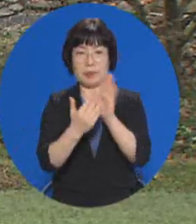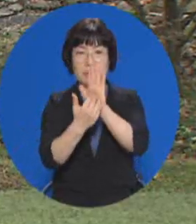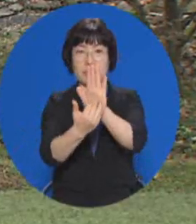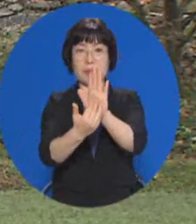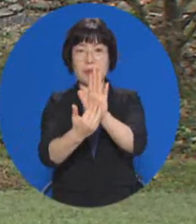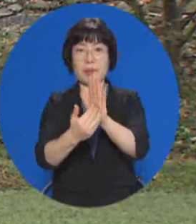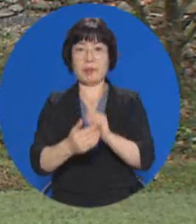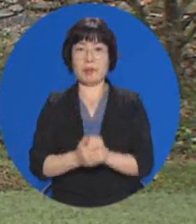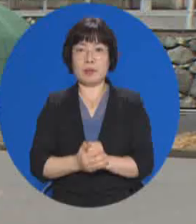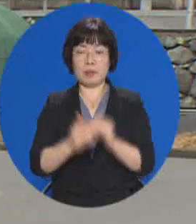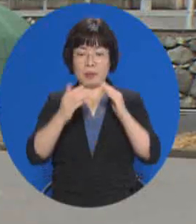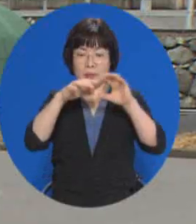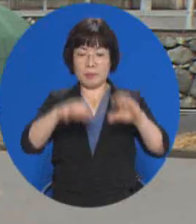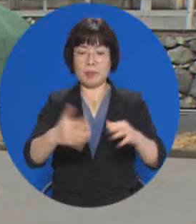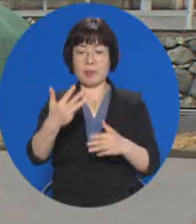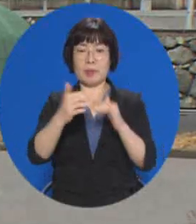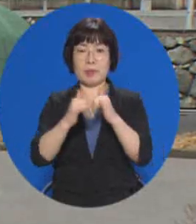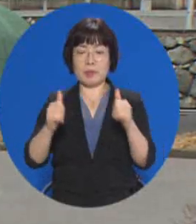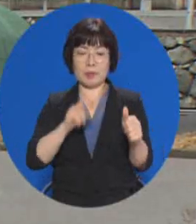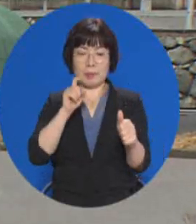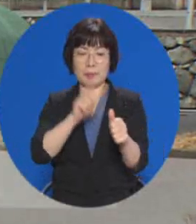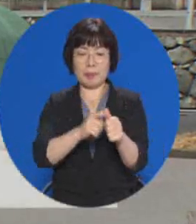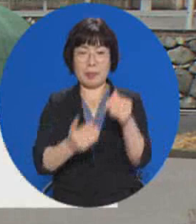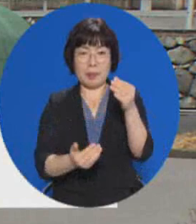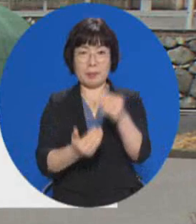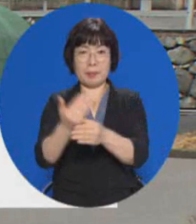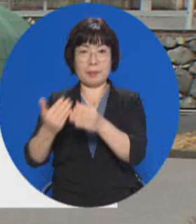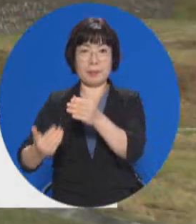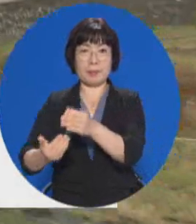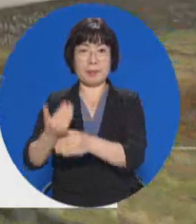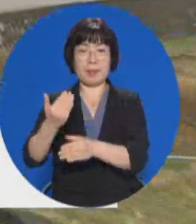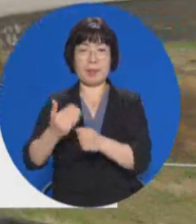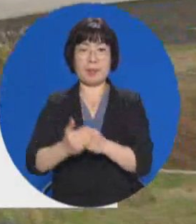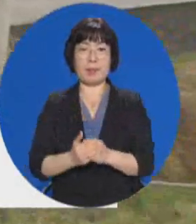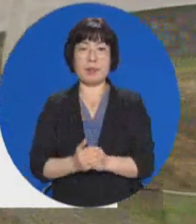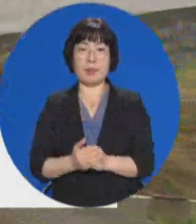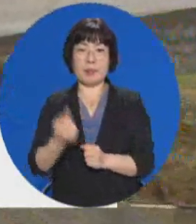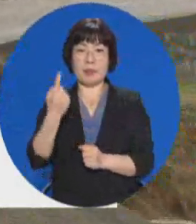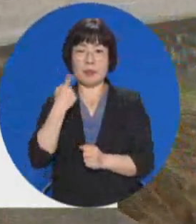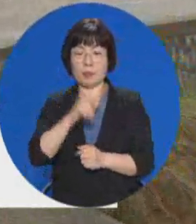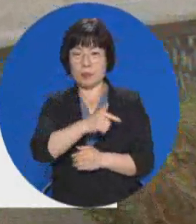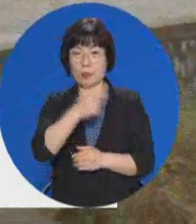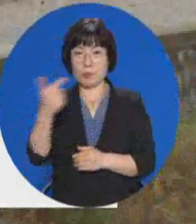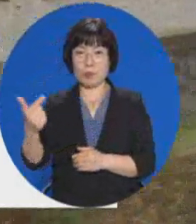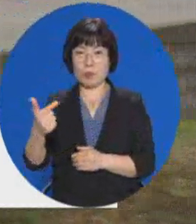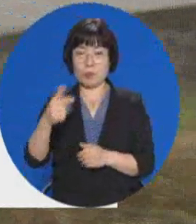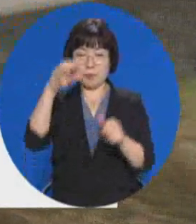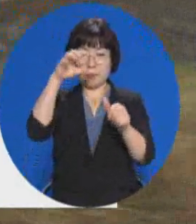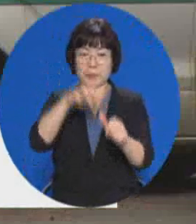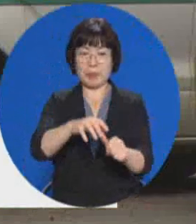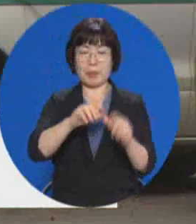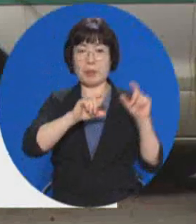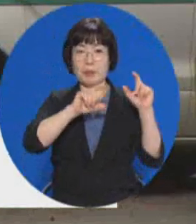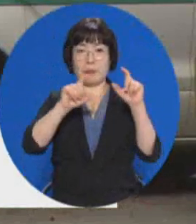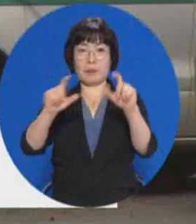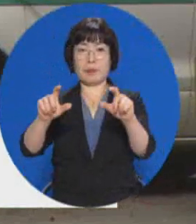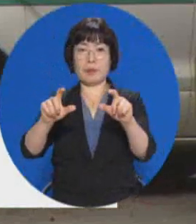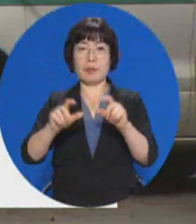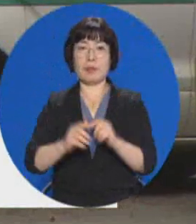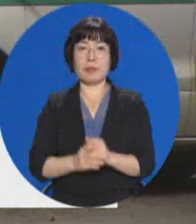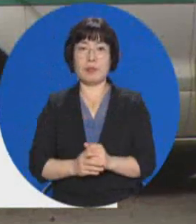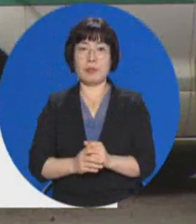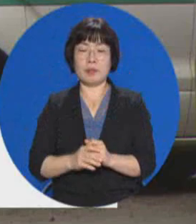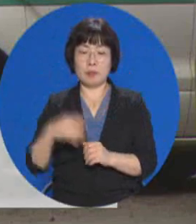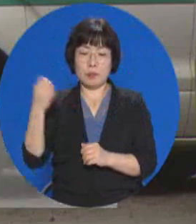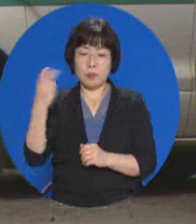있습니다. 마을 주민 8명이 잇따라 코로나19 확진 판정을 받으면서 어제 오후 코호트 조치가 내려진 겁니다.